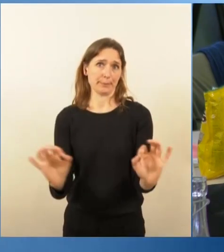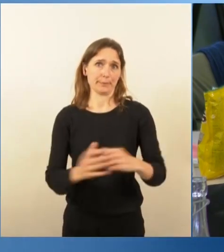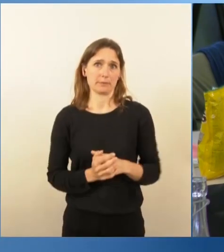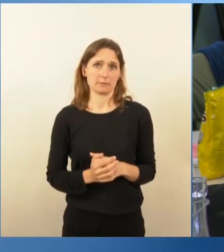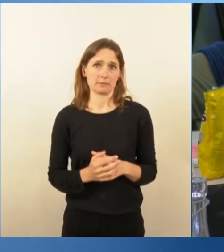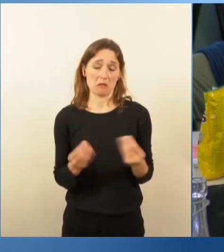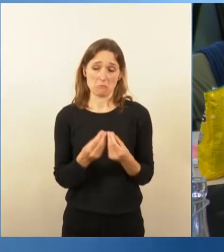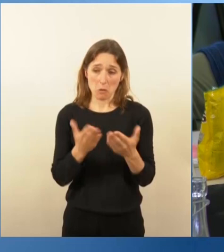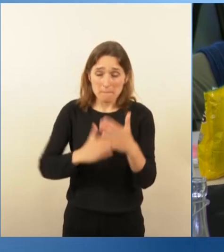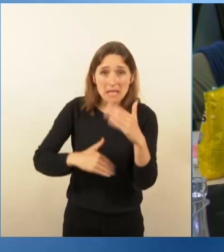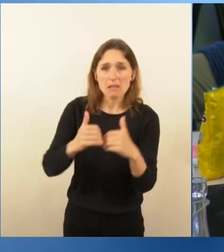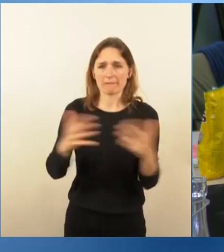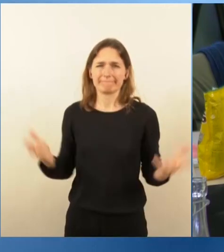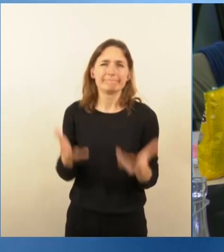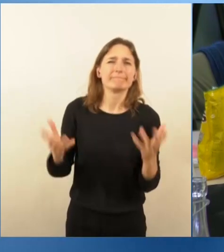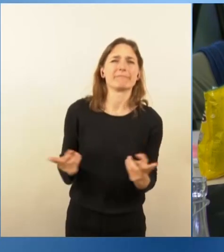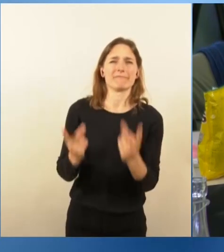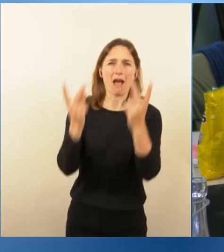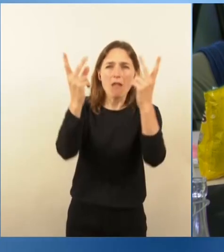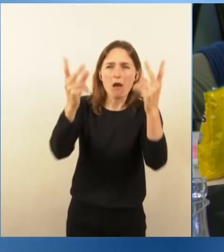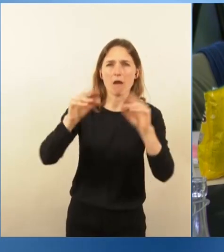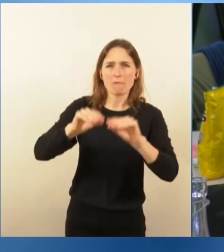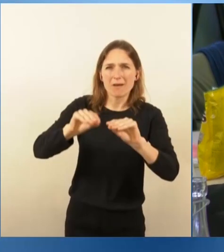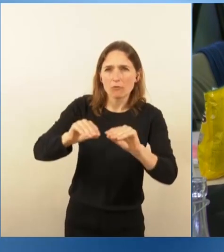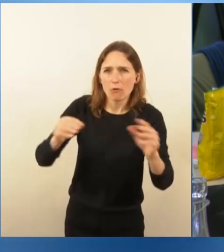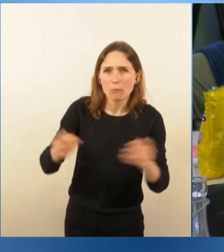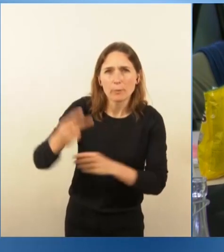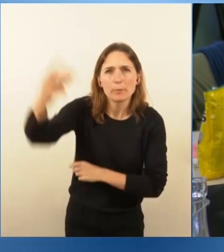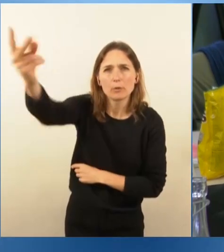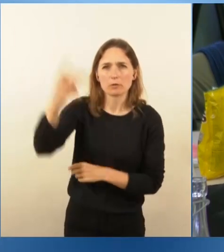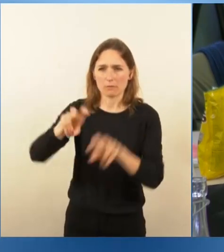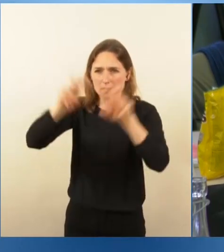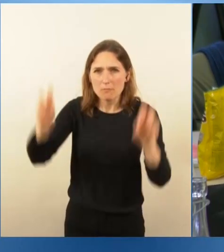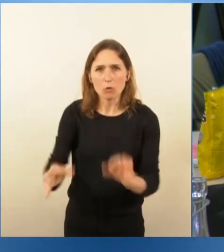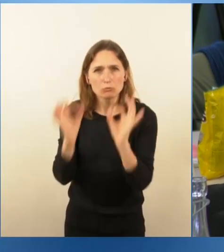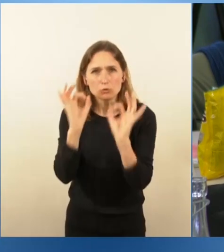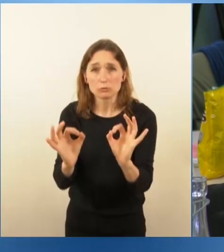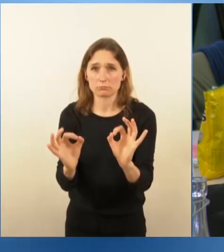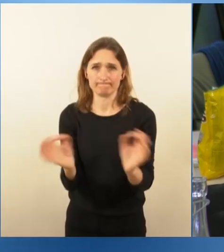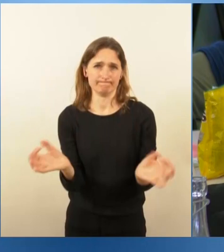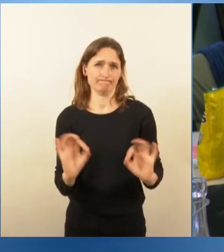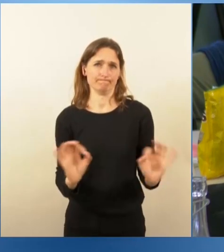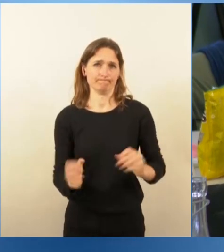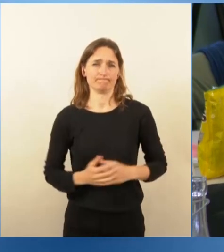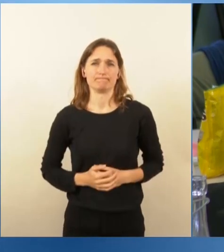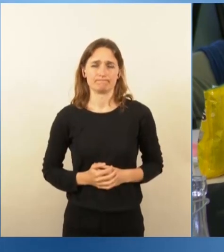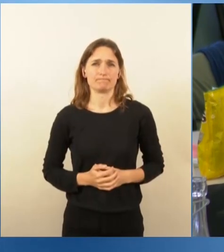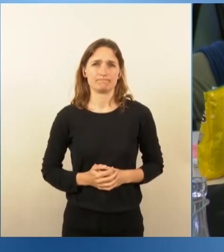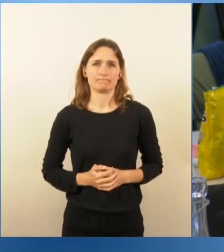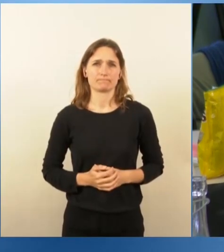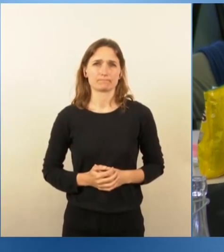ces métiers à les former à avoir de vraies diplômes qui qui forment à ces métiers et